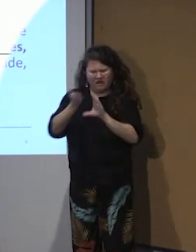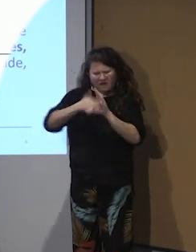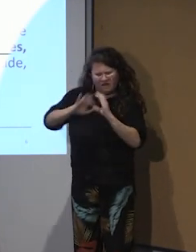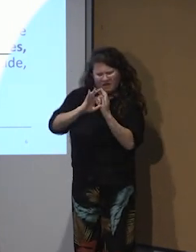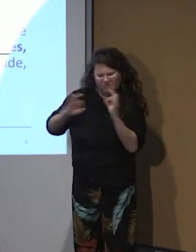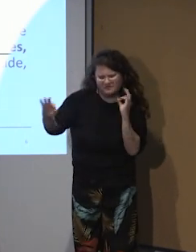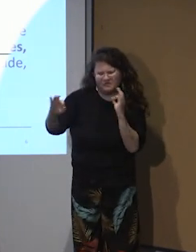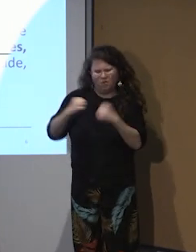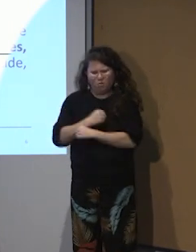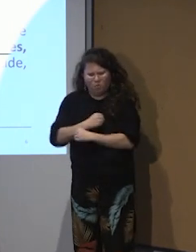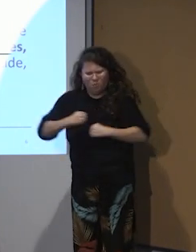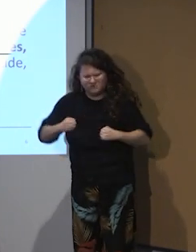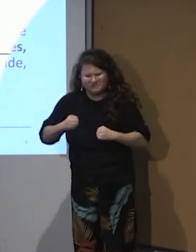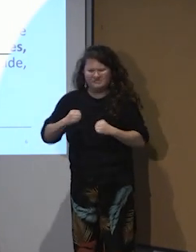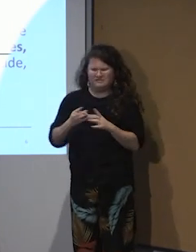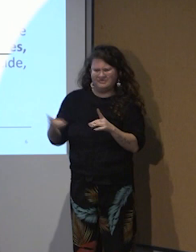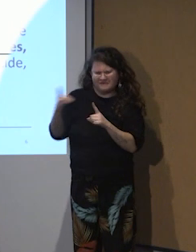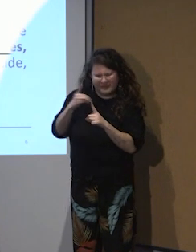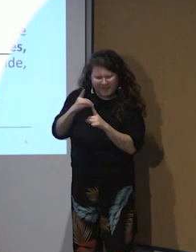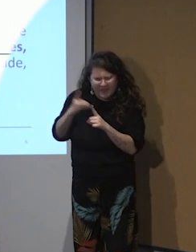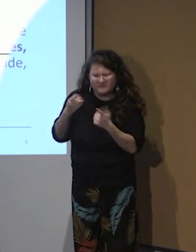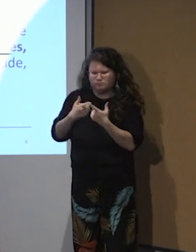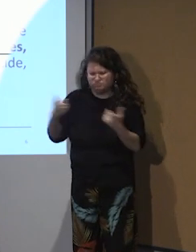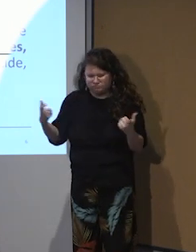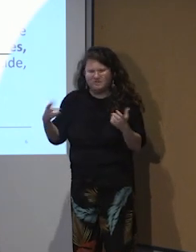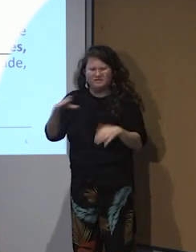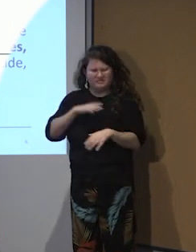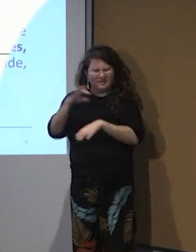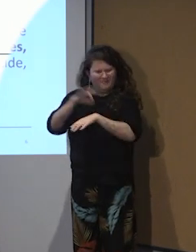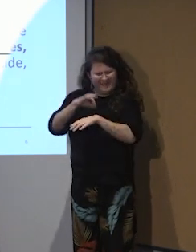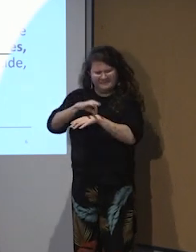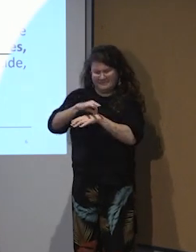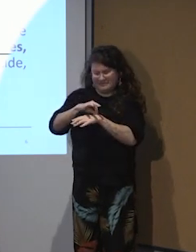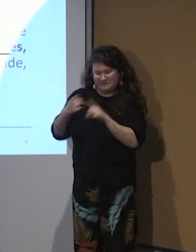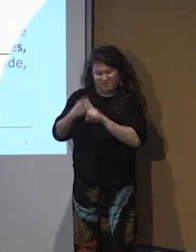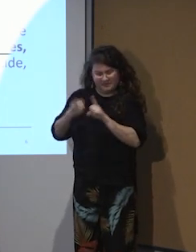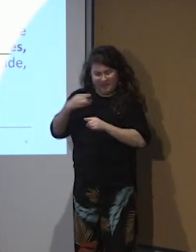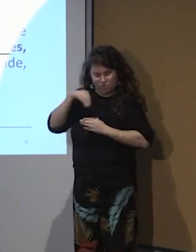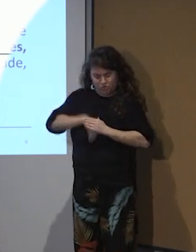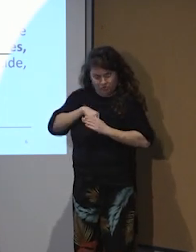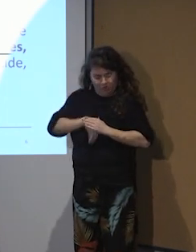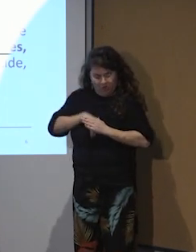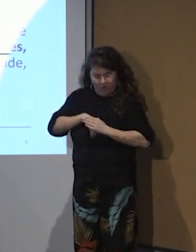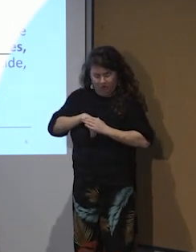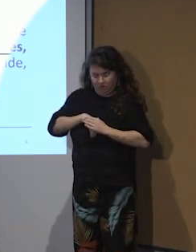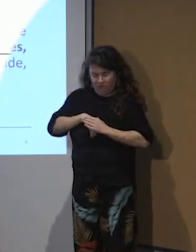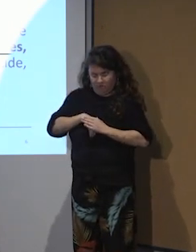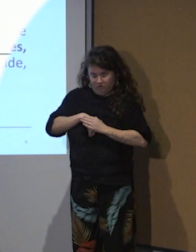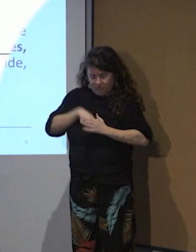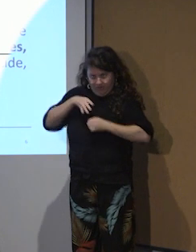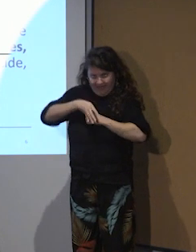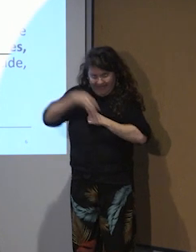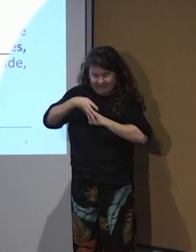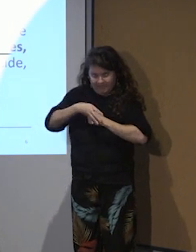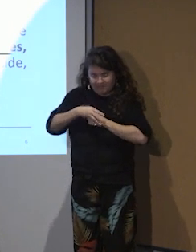venir, les maladies auto-immunes, l'organisme qui fait des anticorps